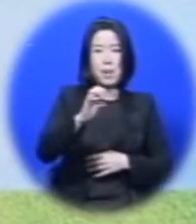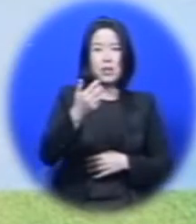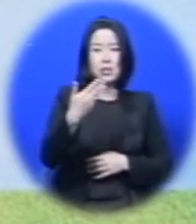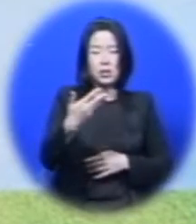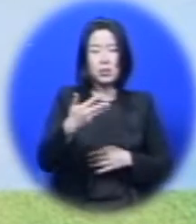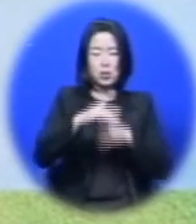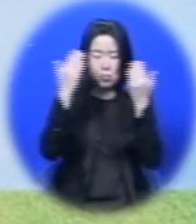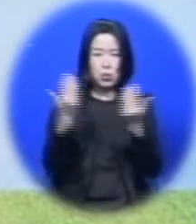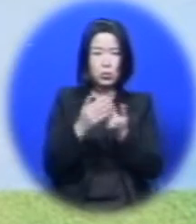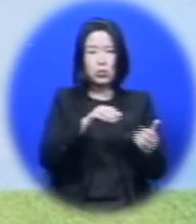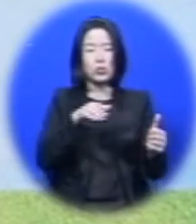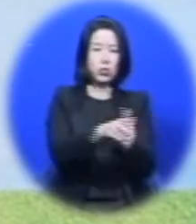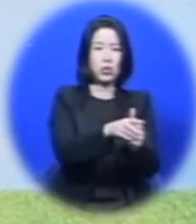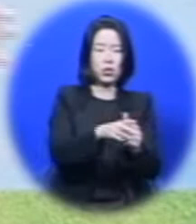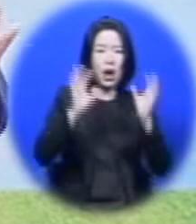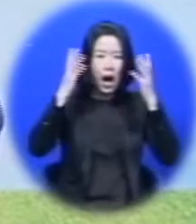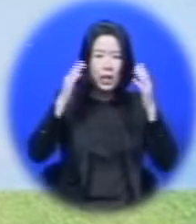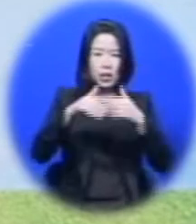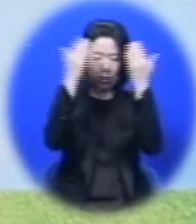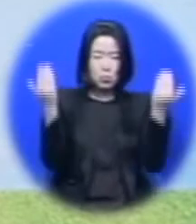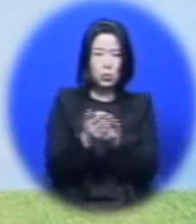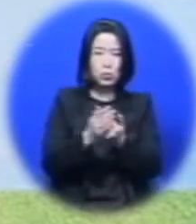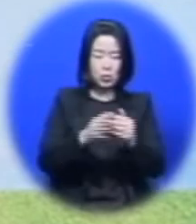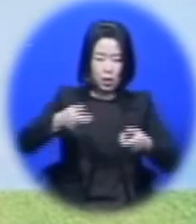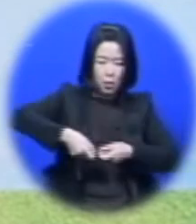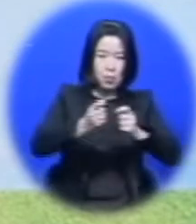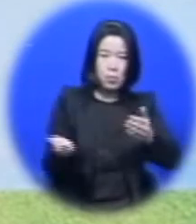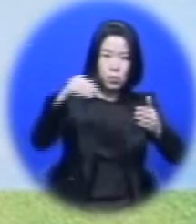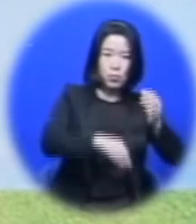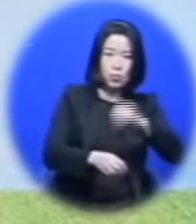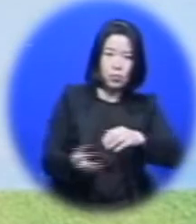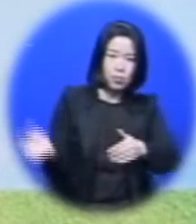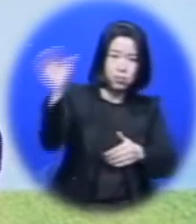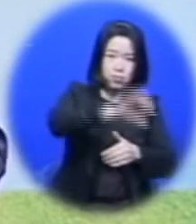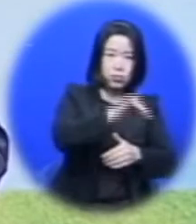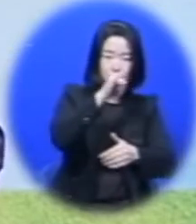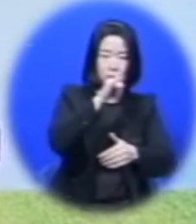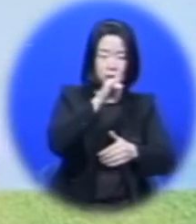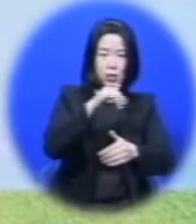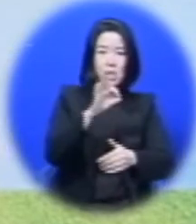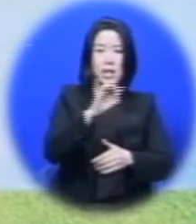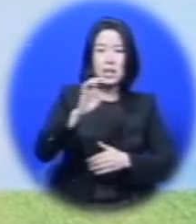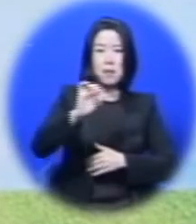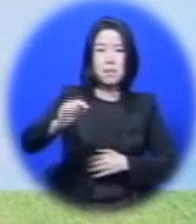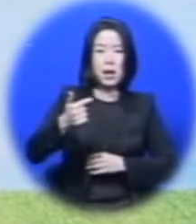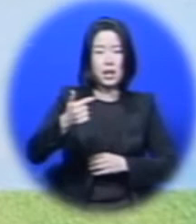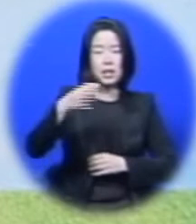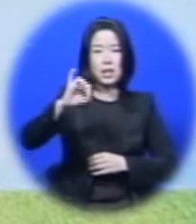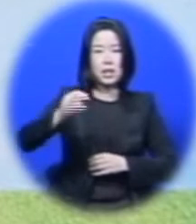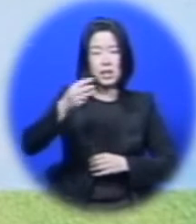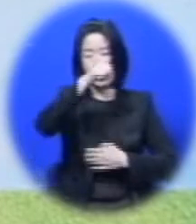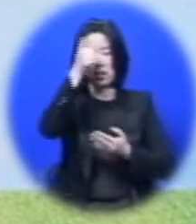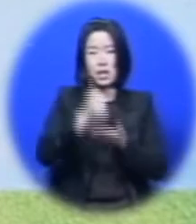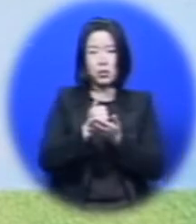생매장해버렸습니다. 어린애들까지 다 파묻어버렸어요. 그때 이판일 장로님 13